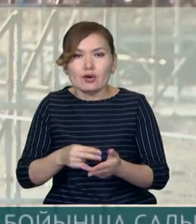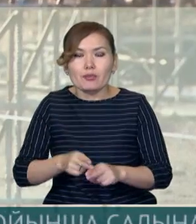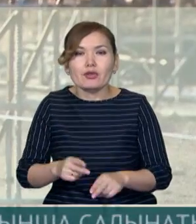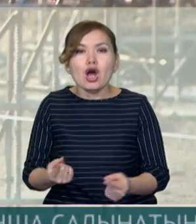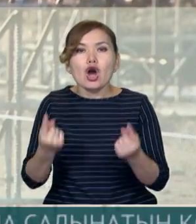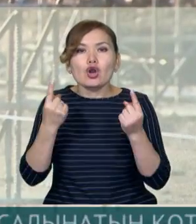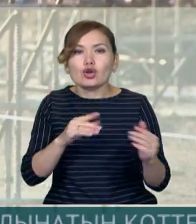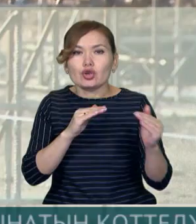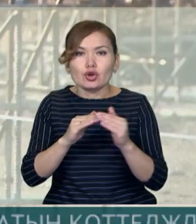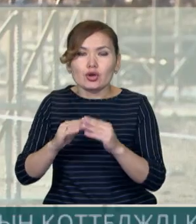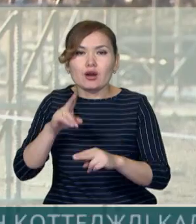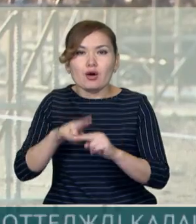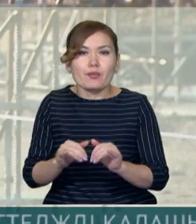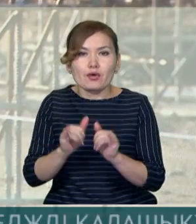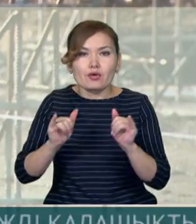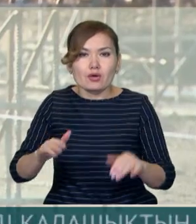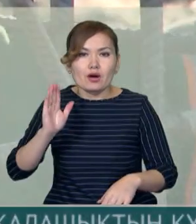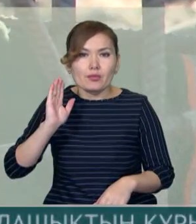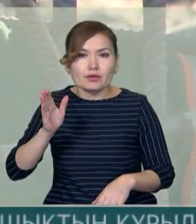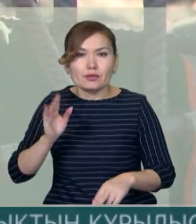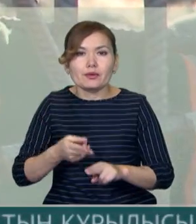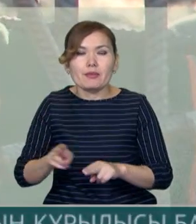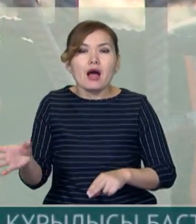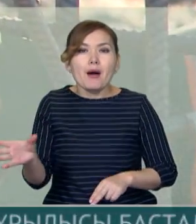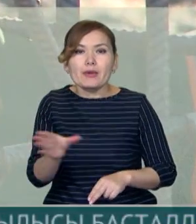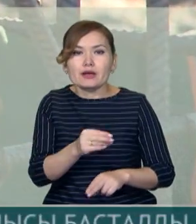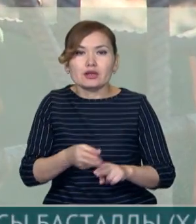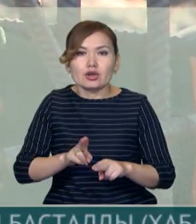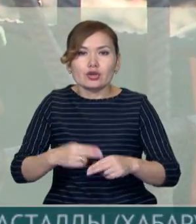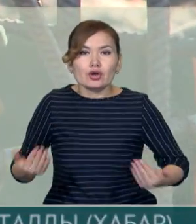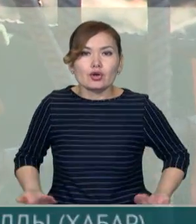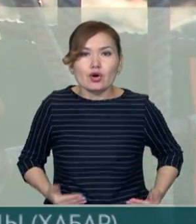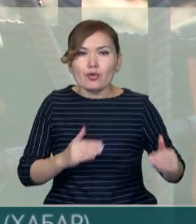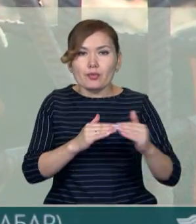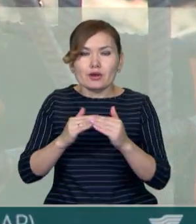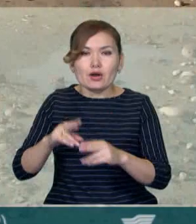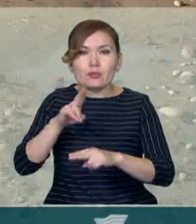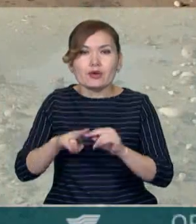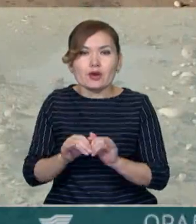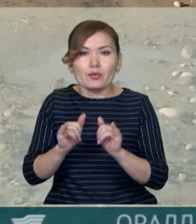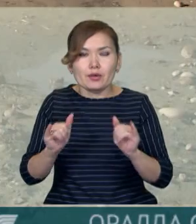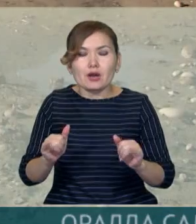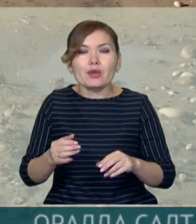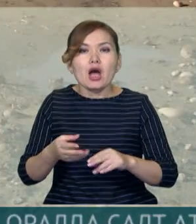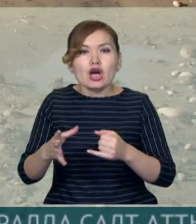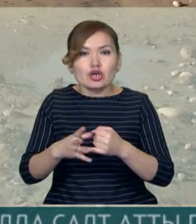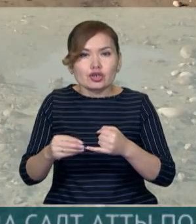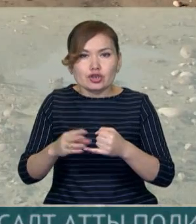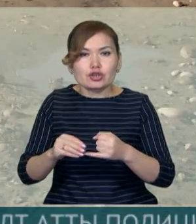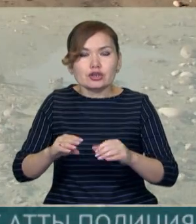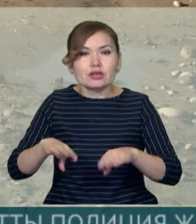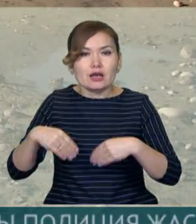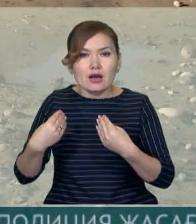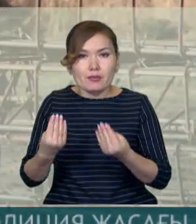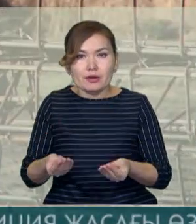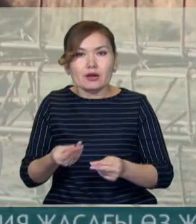салынып, қала келбетін ерекше ажарландыратын болады. Олардың барлығы жеке тұрғын үй салу үшін жер телімін алудың кезегінде тұрған